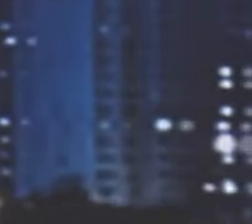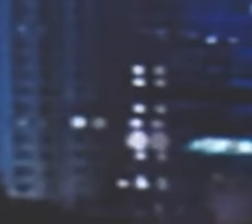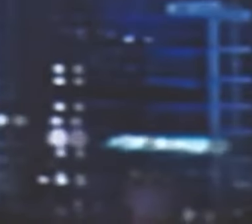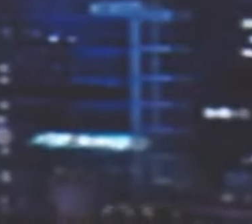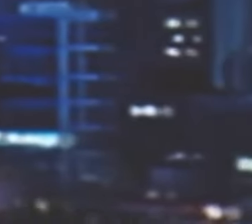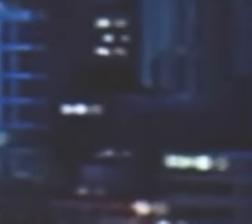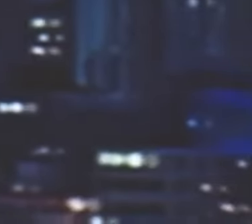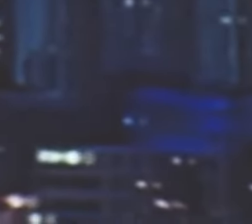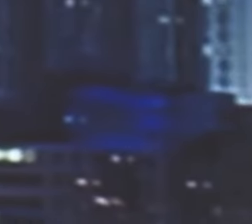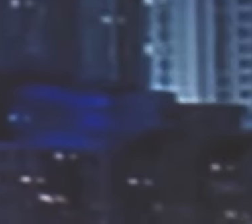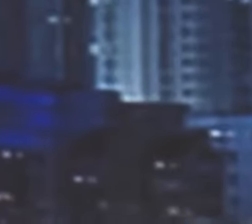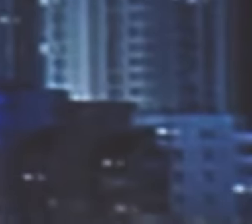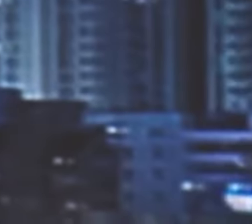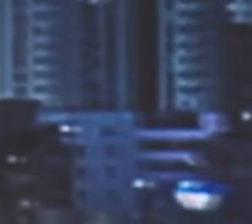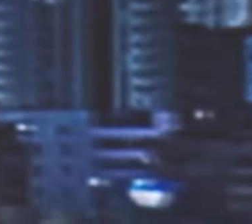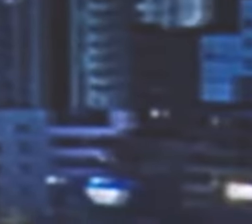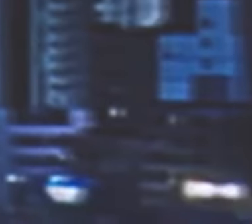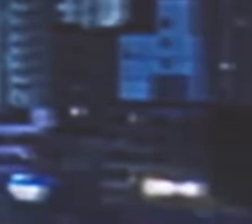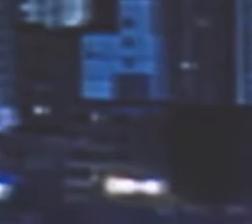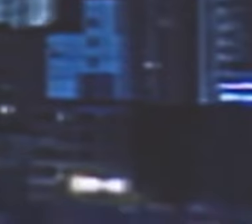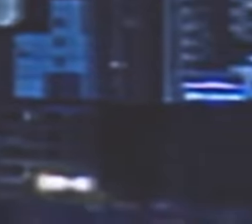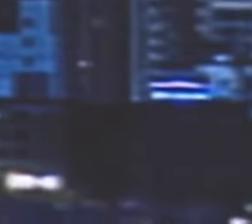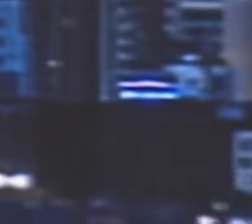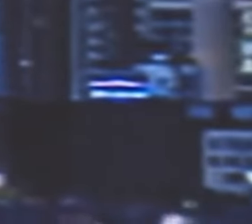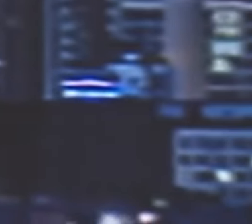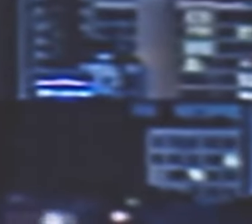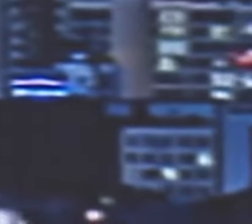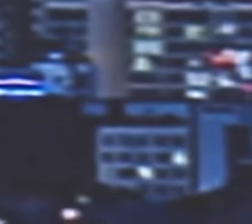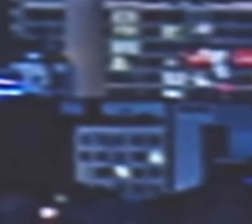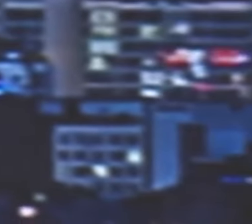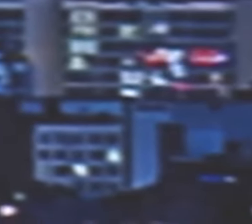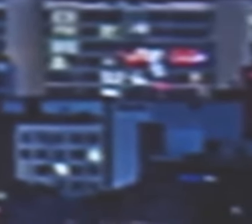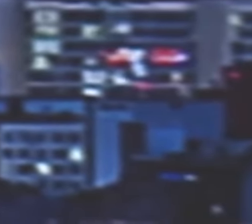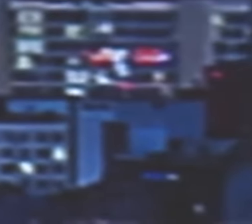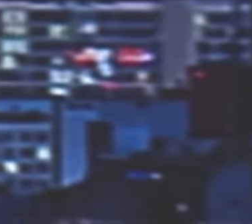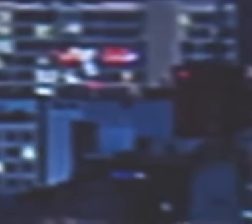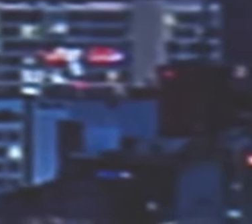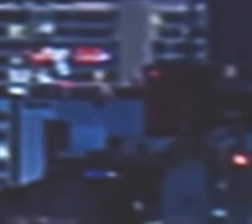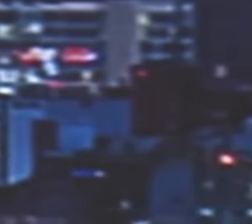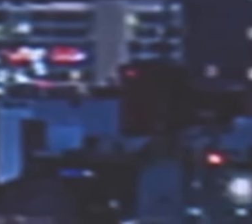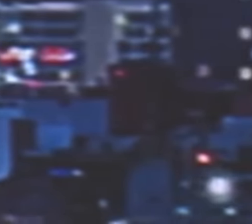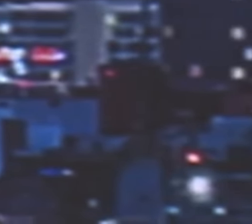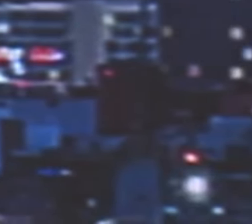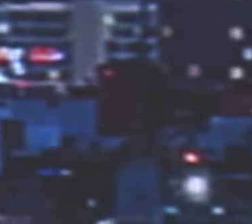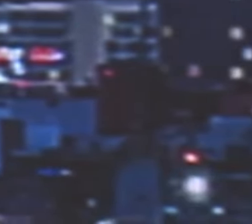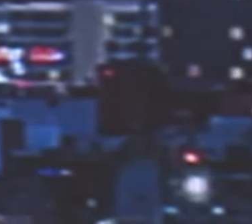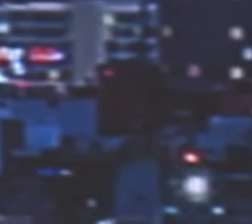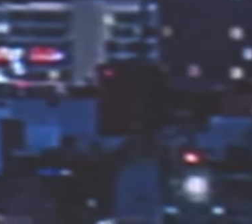시청해주셔서 고맙습니다. 저희는 저녁 6시 50분 뉴스룸에서 뵙겠습니다.